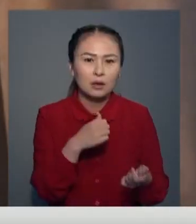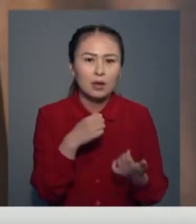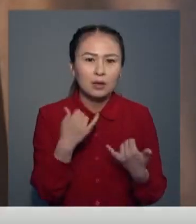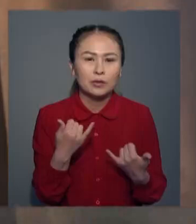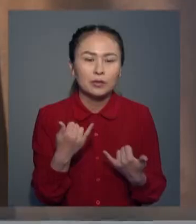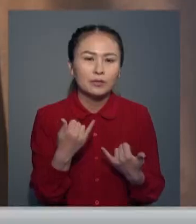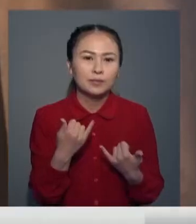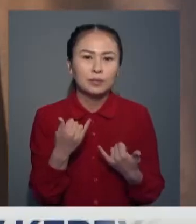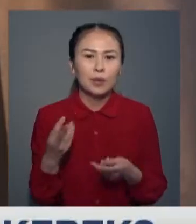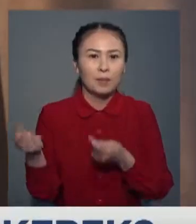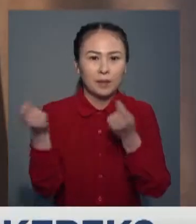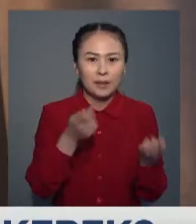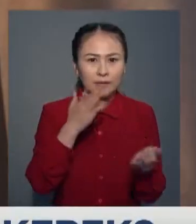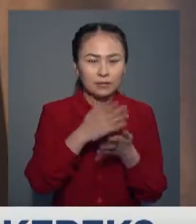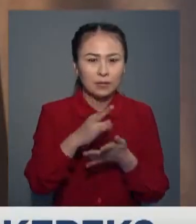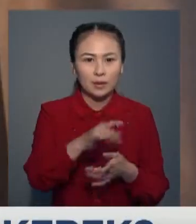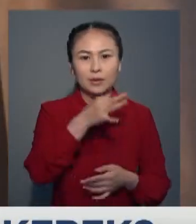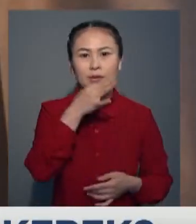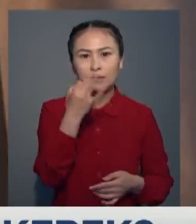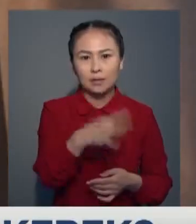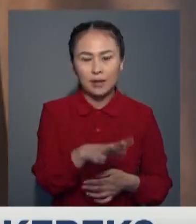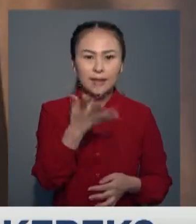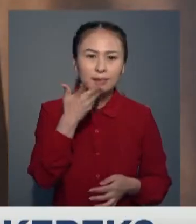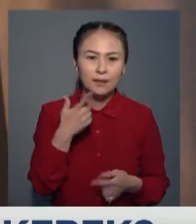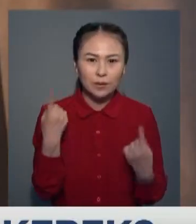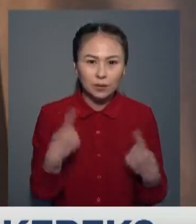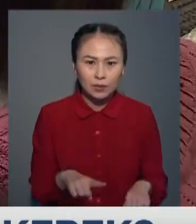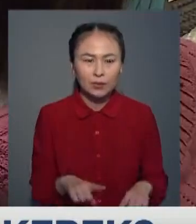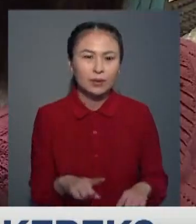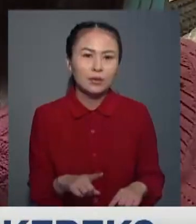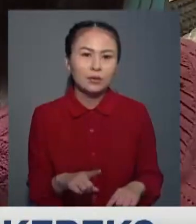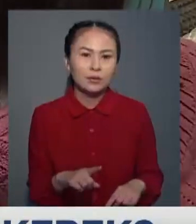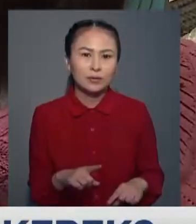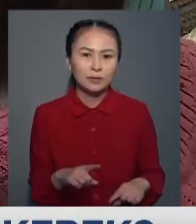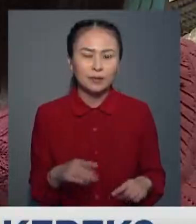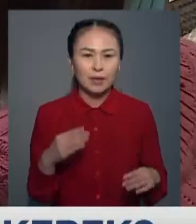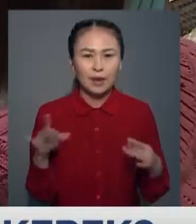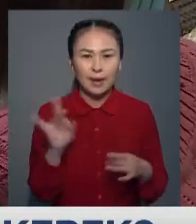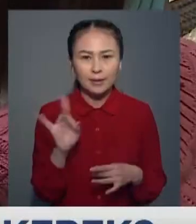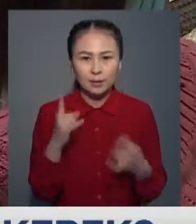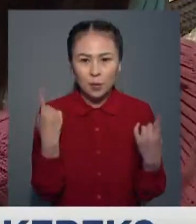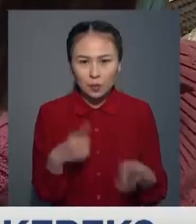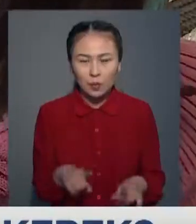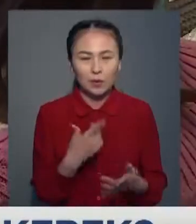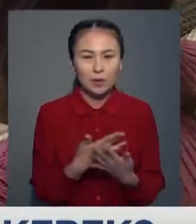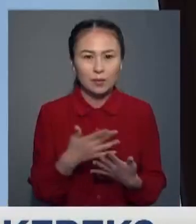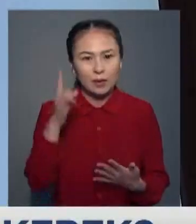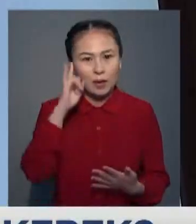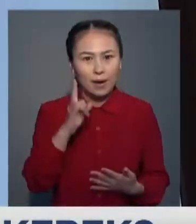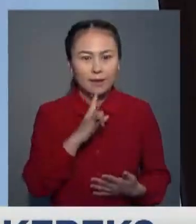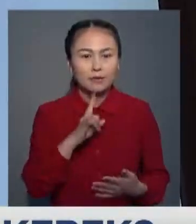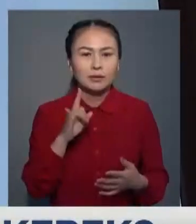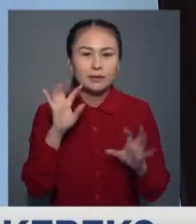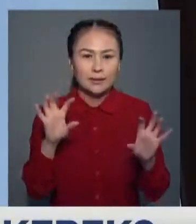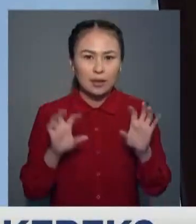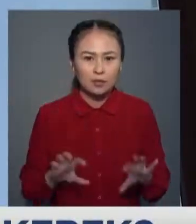зат келеді, бірақ ол басқа зат, түсі басқа және көлемі басқа. Қазақстан Республикасының азаматтық